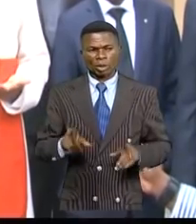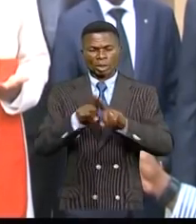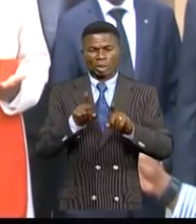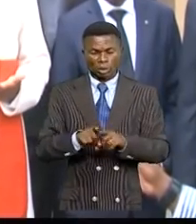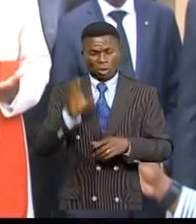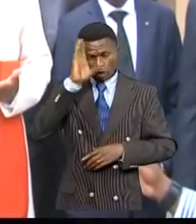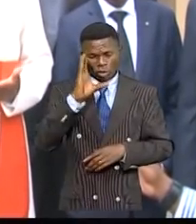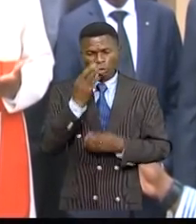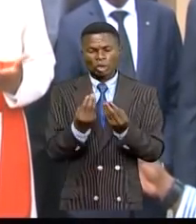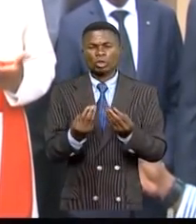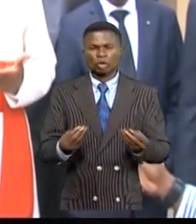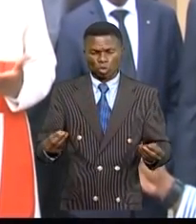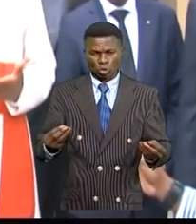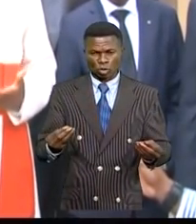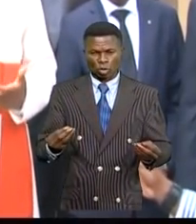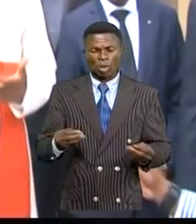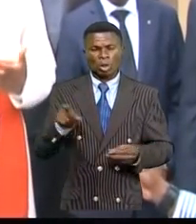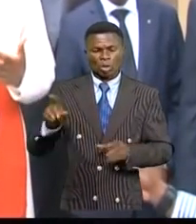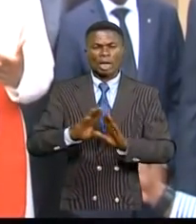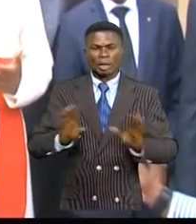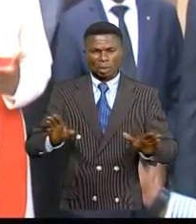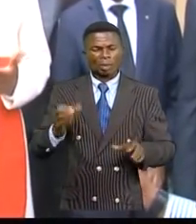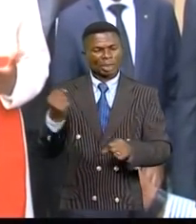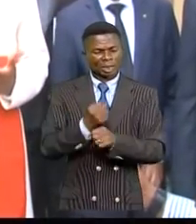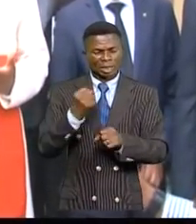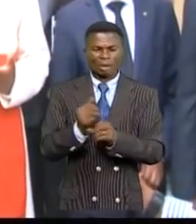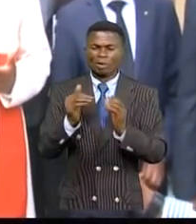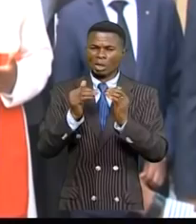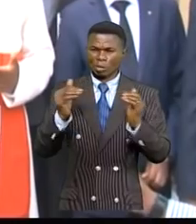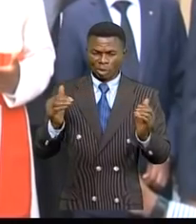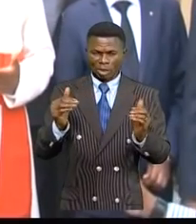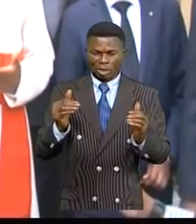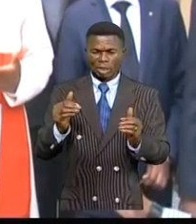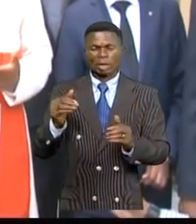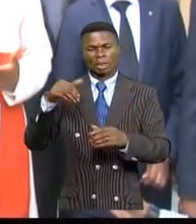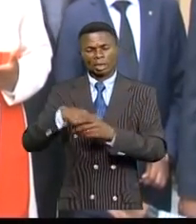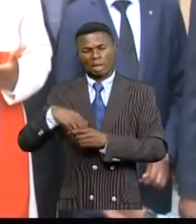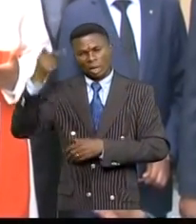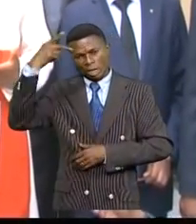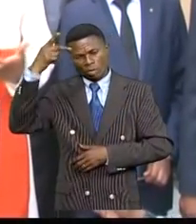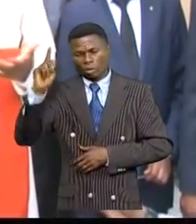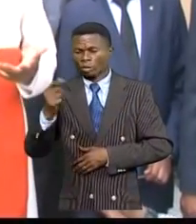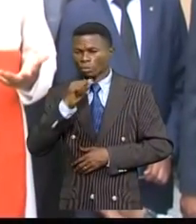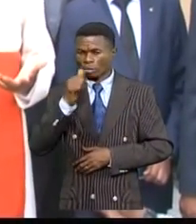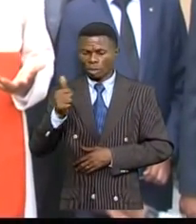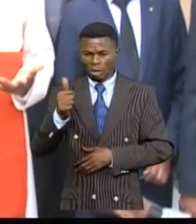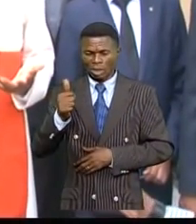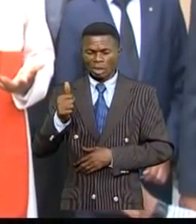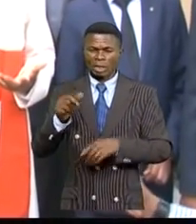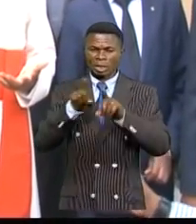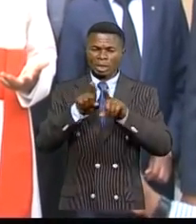voir comment ils peuvent faire leur travail, non seulement sous le